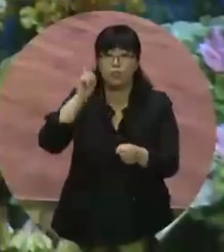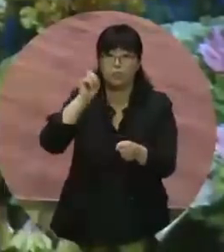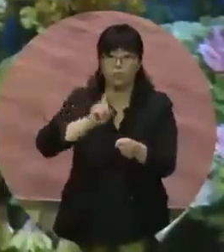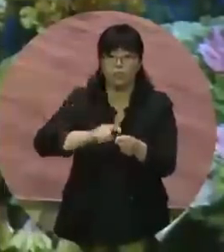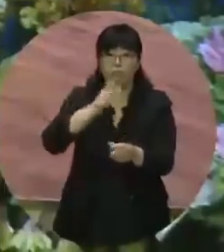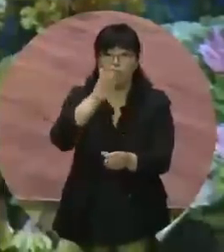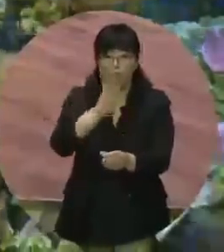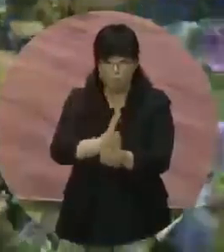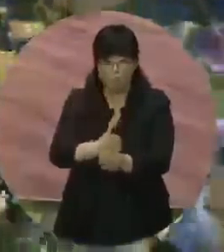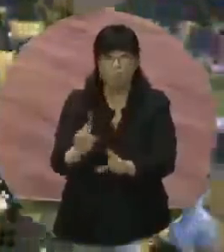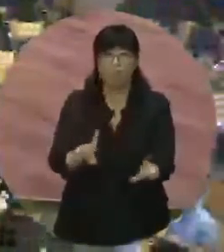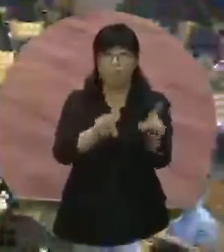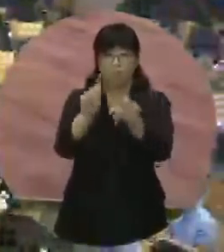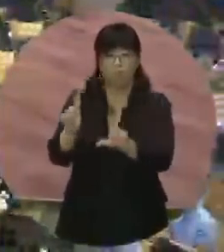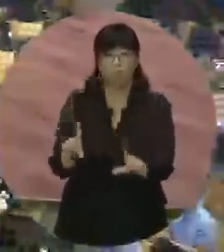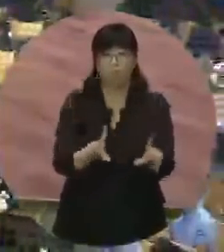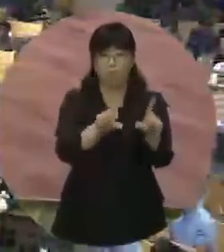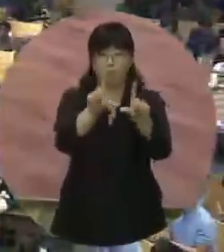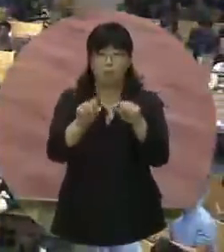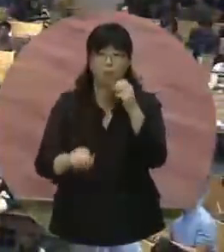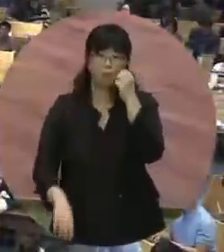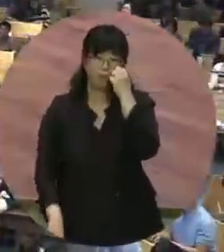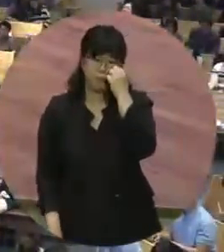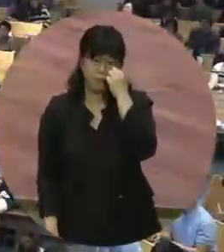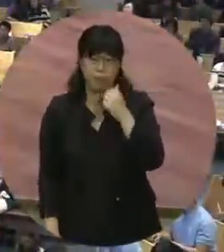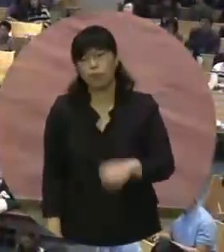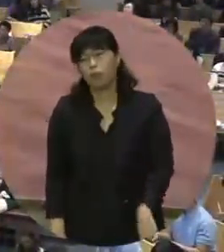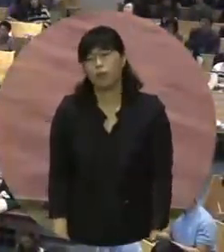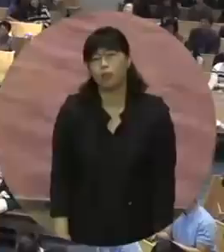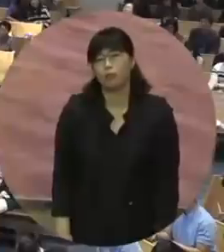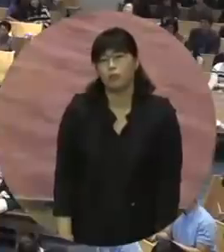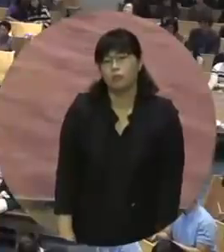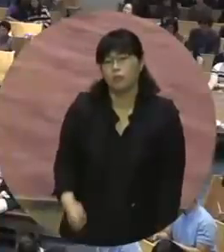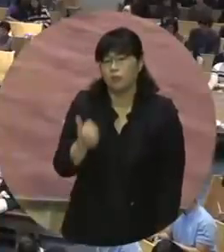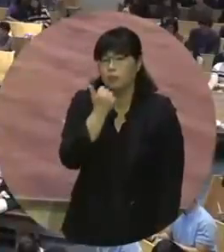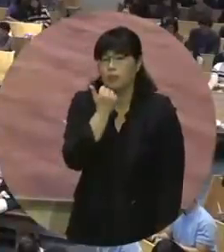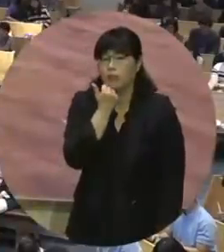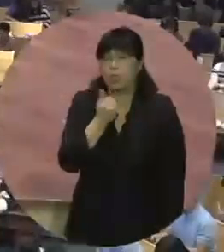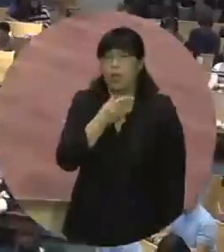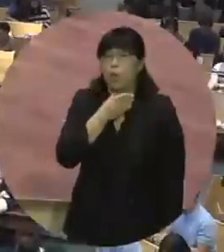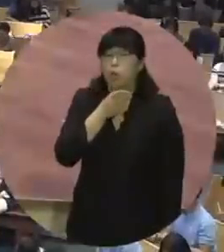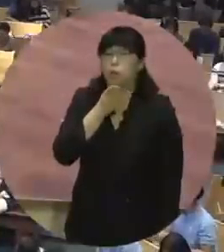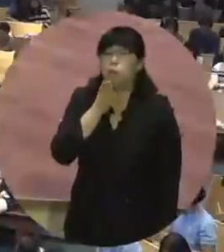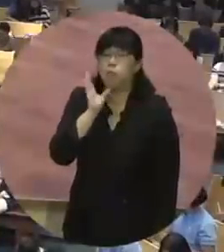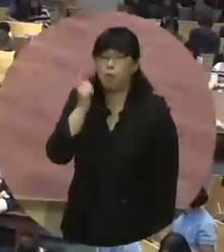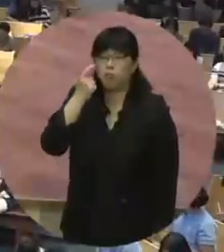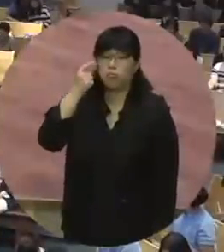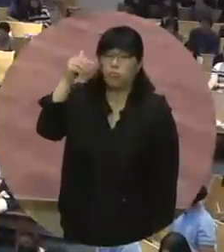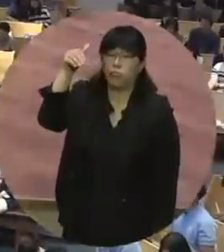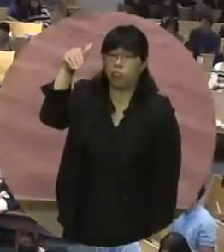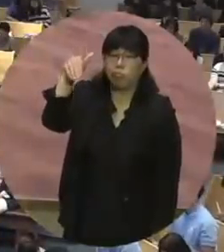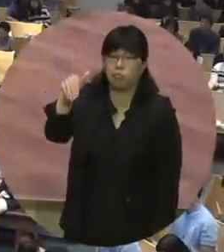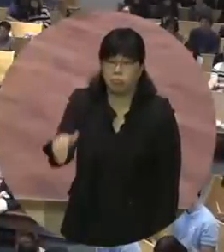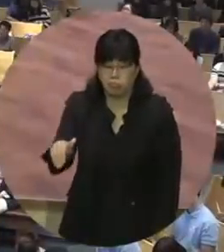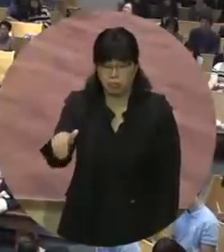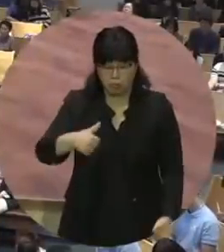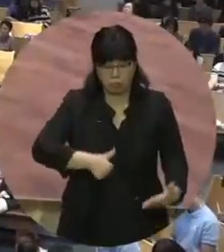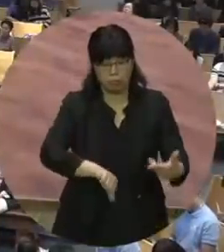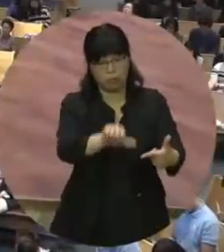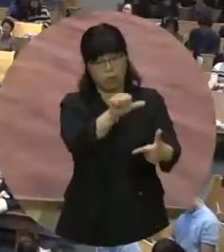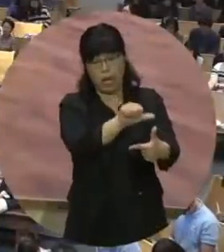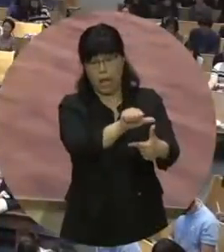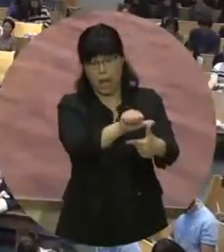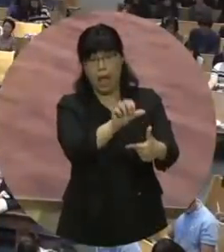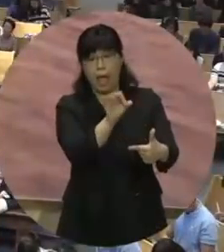자, 1절, 4절 다시 읽어드리겠습니다. 이삭이 나이가 많아 눈이 어두워 잘 보지 못하더니 맏아들 에서를 불러 이르되